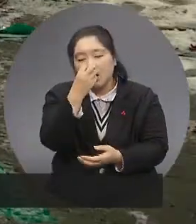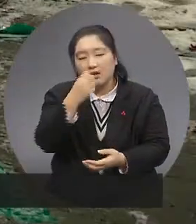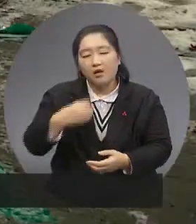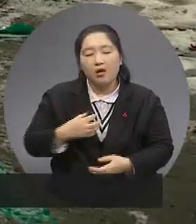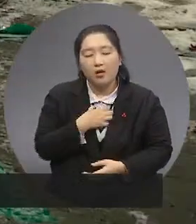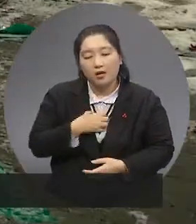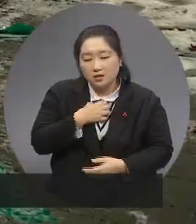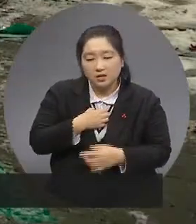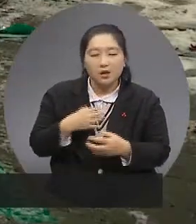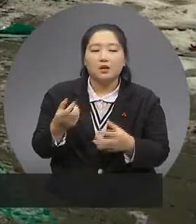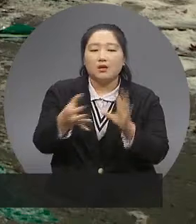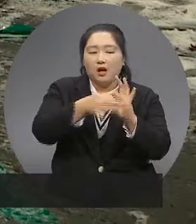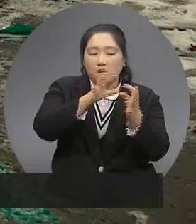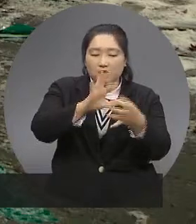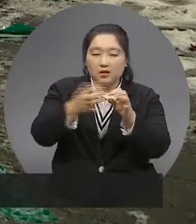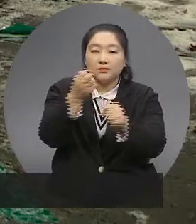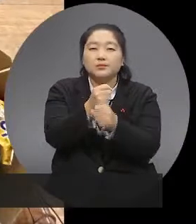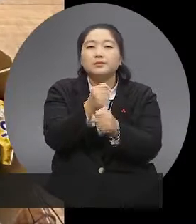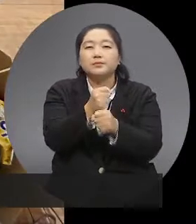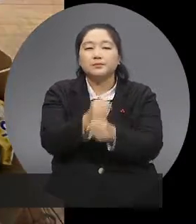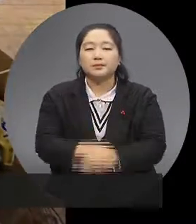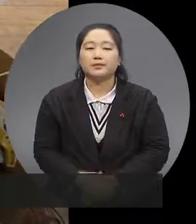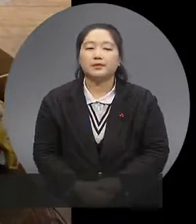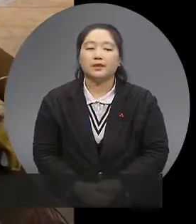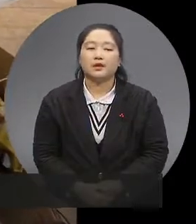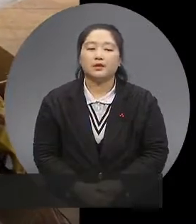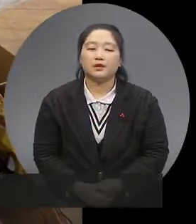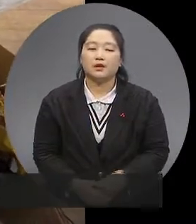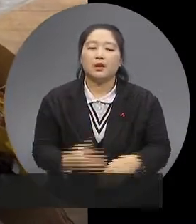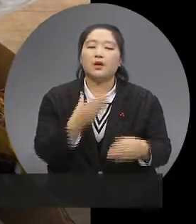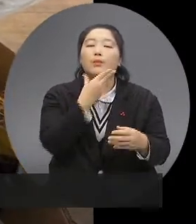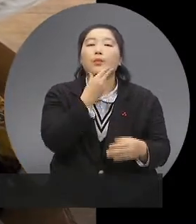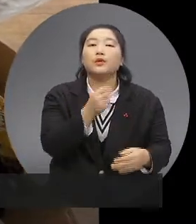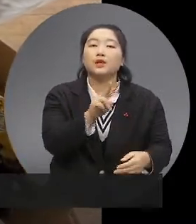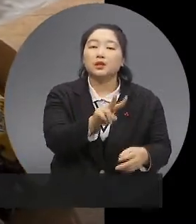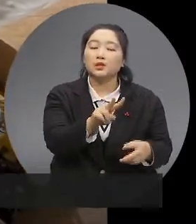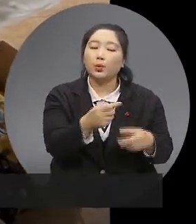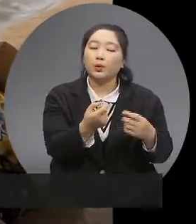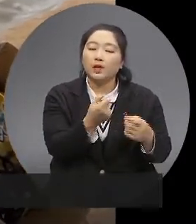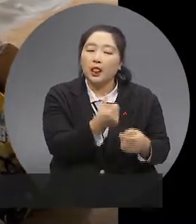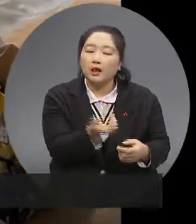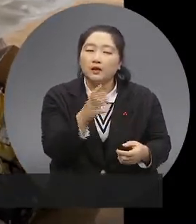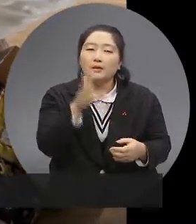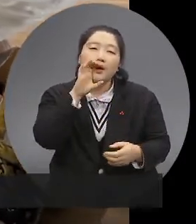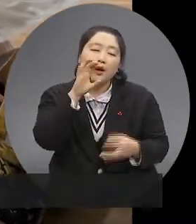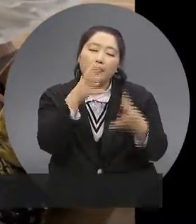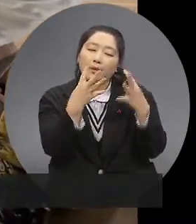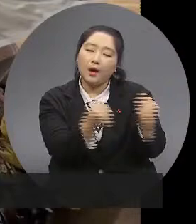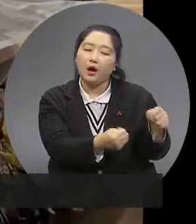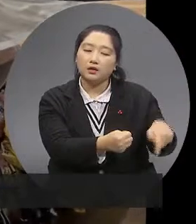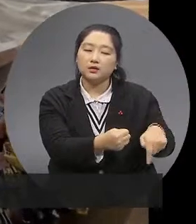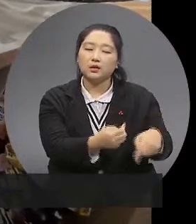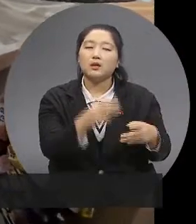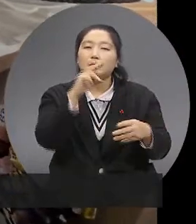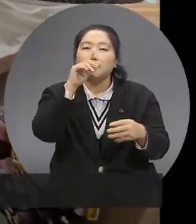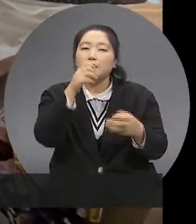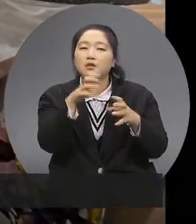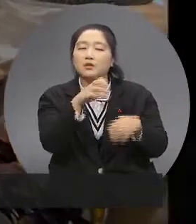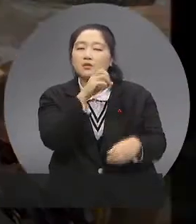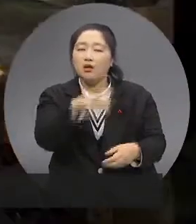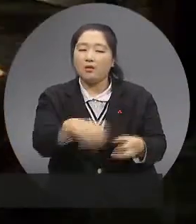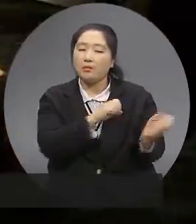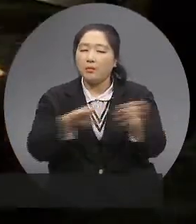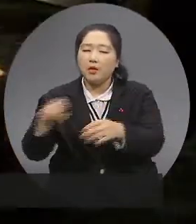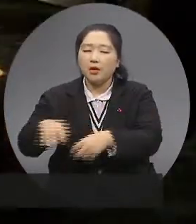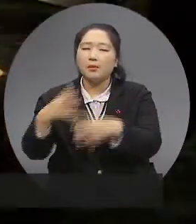땀 한 땀 이어붙였습니다. 저희 복대이동이 작지만 카페가 많은 지역이라서 플라스틱 컵 배출이 좀 많은 지역입니다.